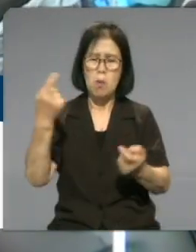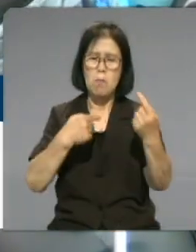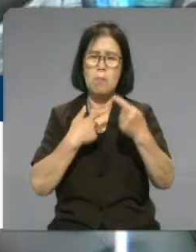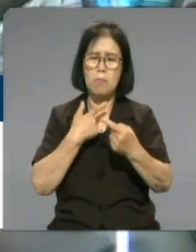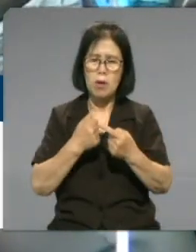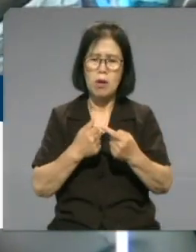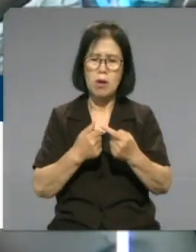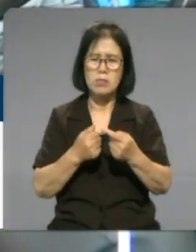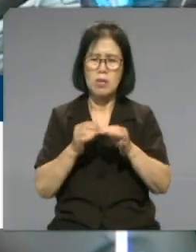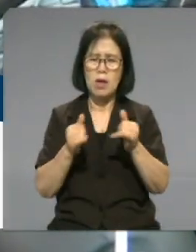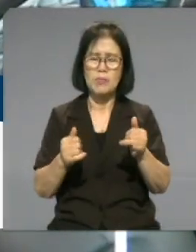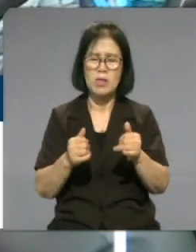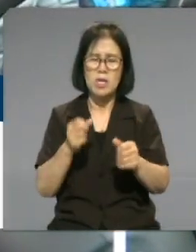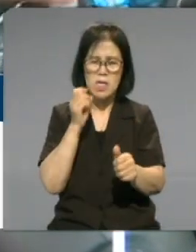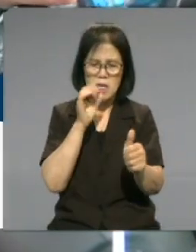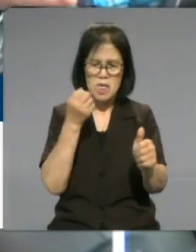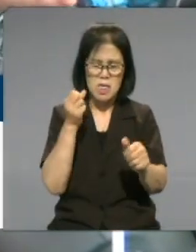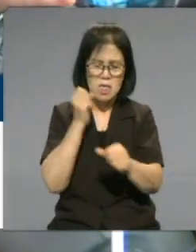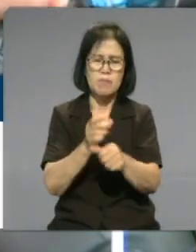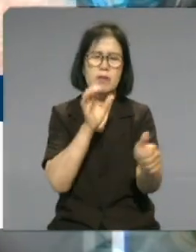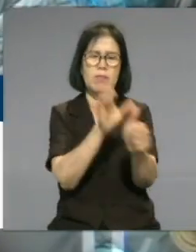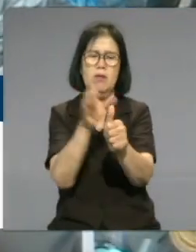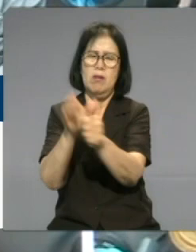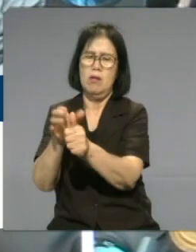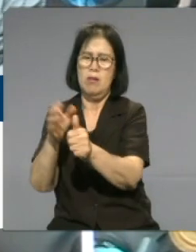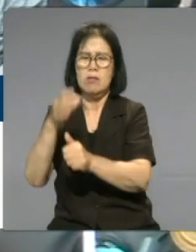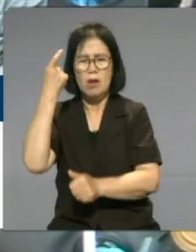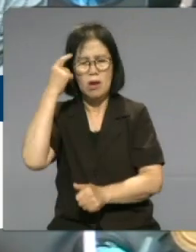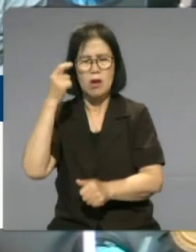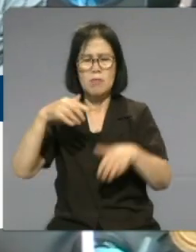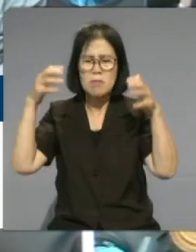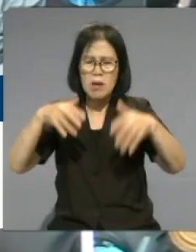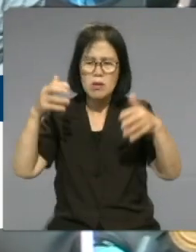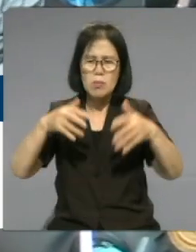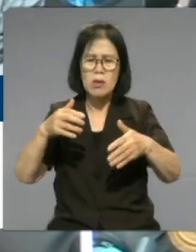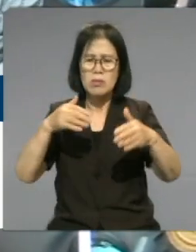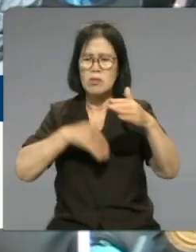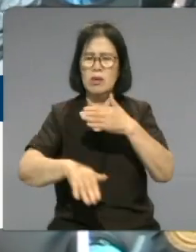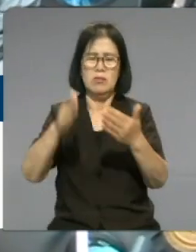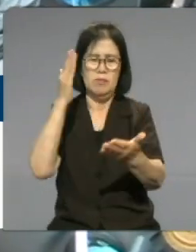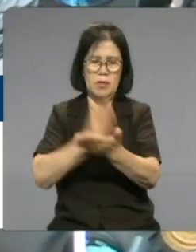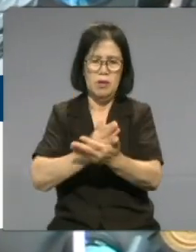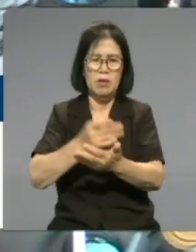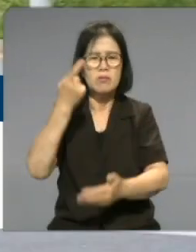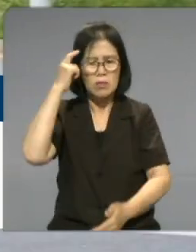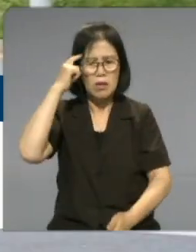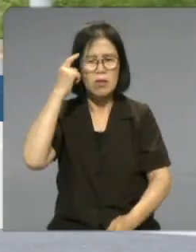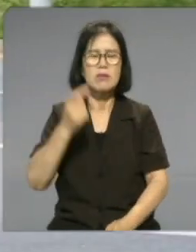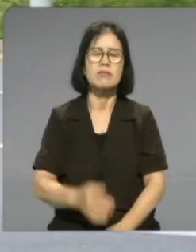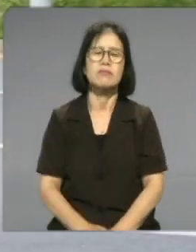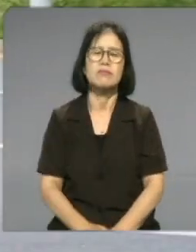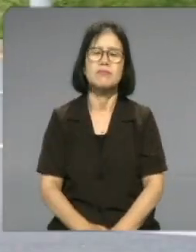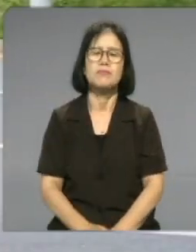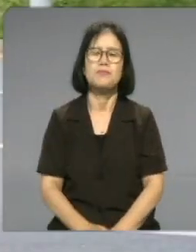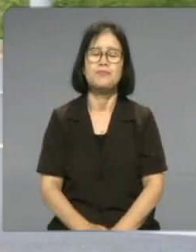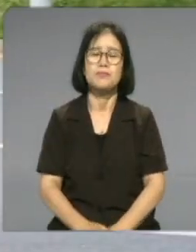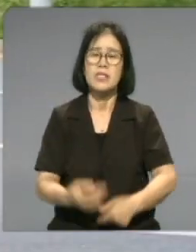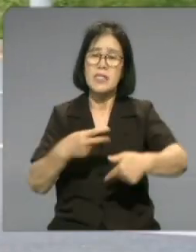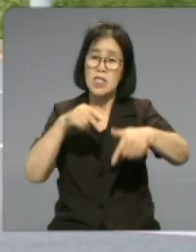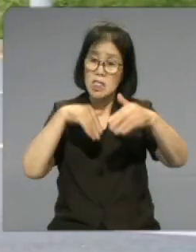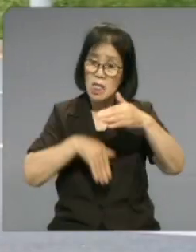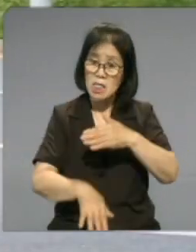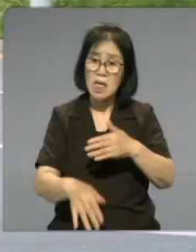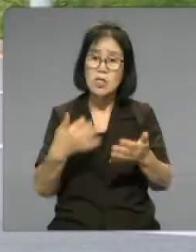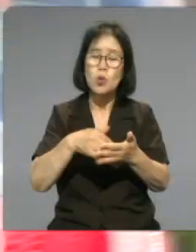다 배치가 돼야 된다고 생각하는데 비 많이 오면 들어가지 말아야겠다 그런 거죠. 인천 지역